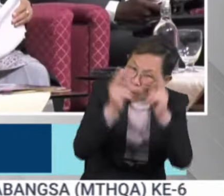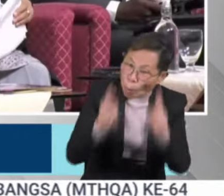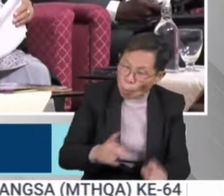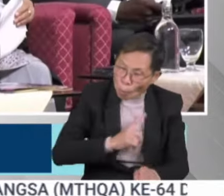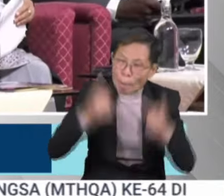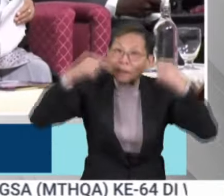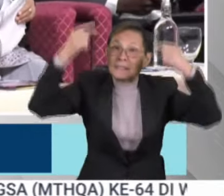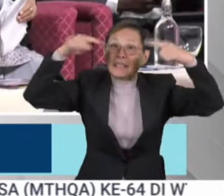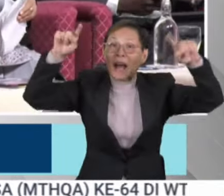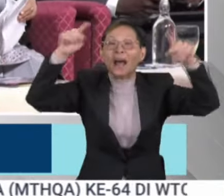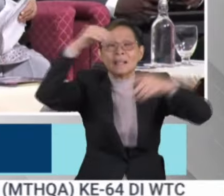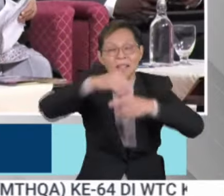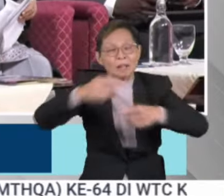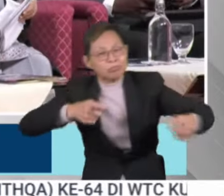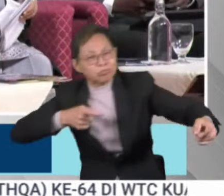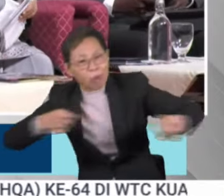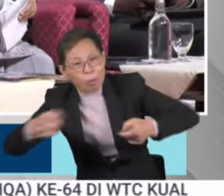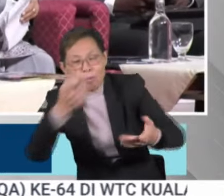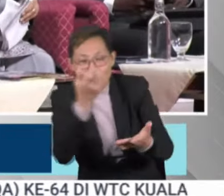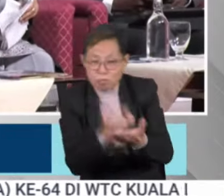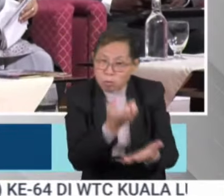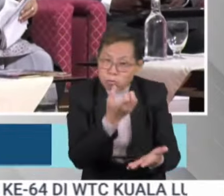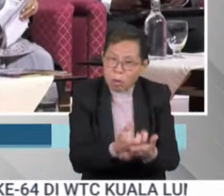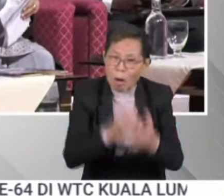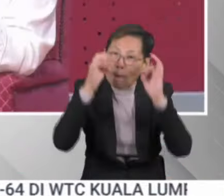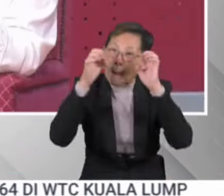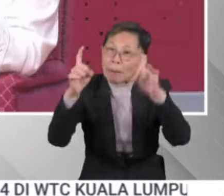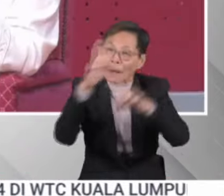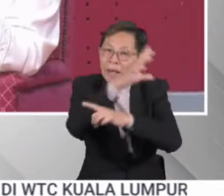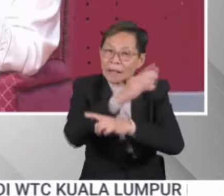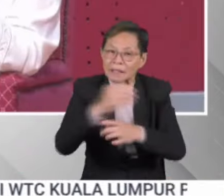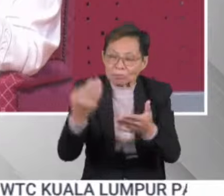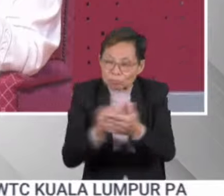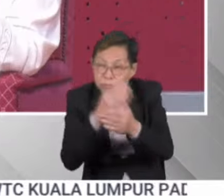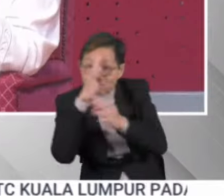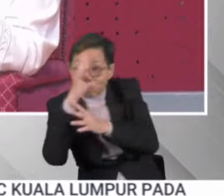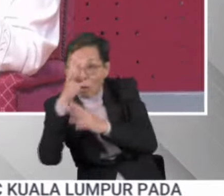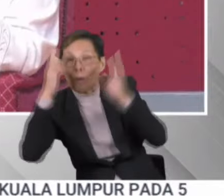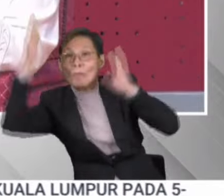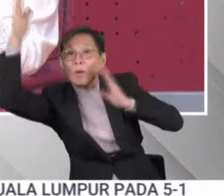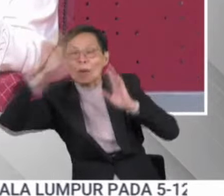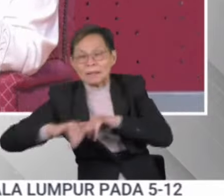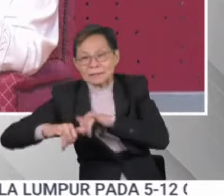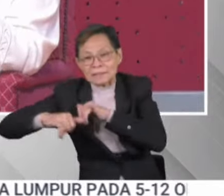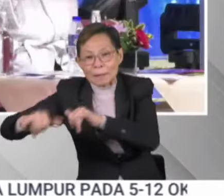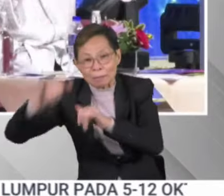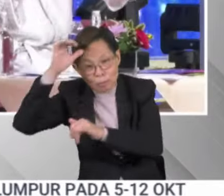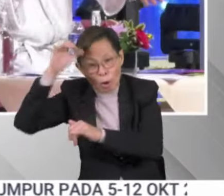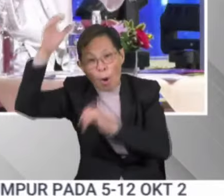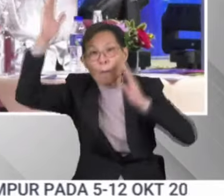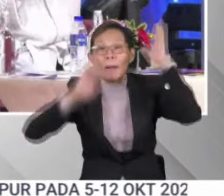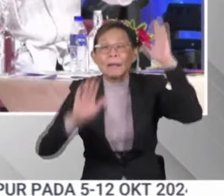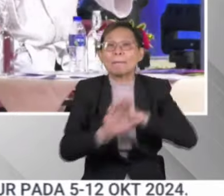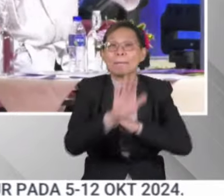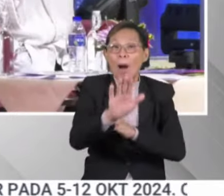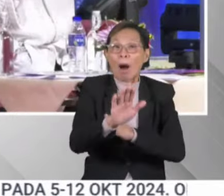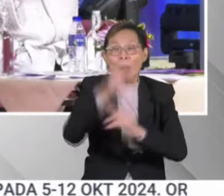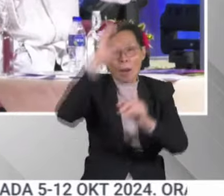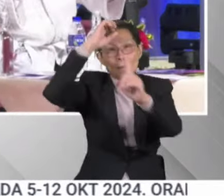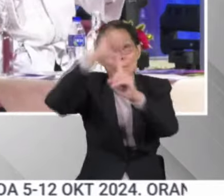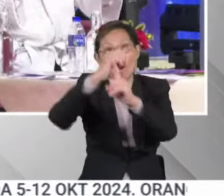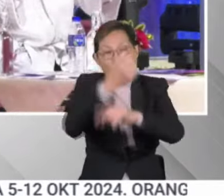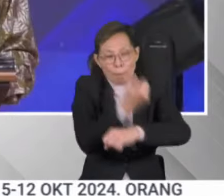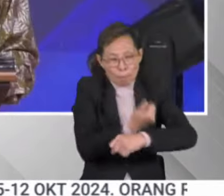mencapai kecemerlangan dalam tadbir urus, ekonomi, pendidikan dan inovasi negara. Ini selaras dengan konsep Malaysia Madani yang